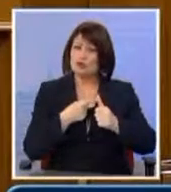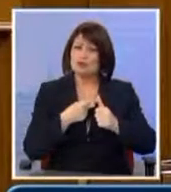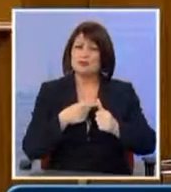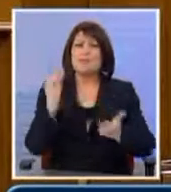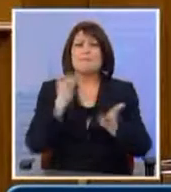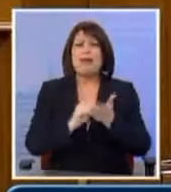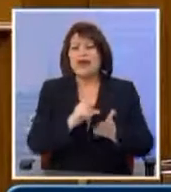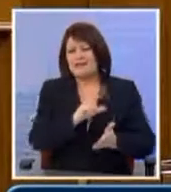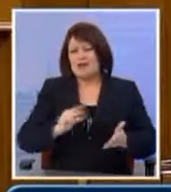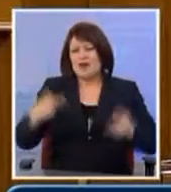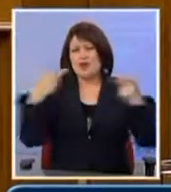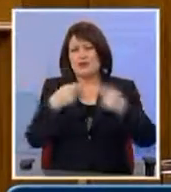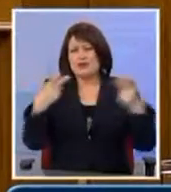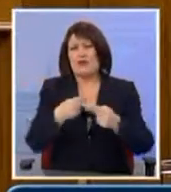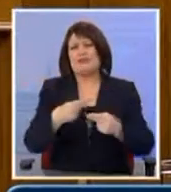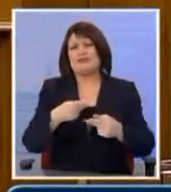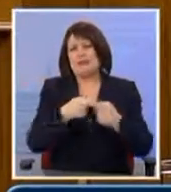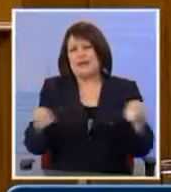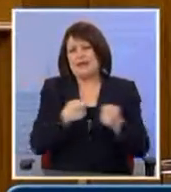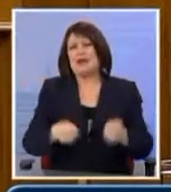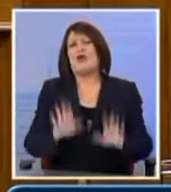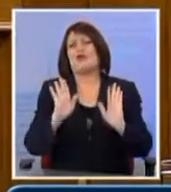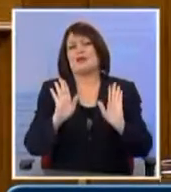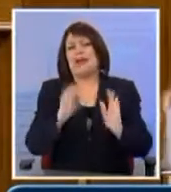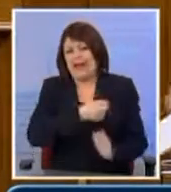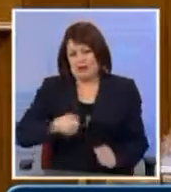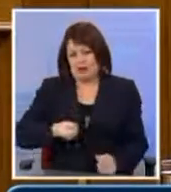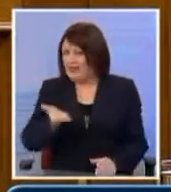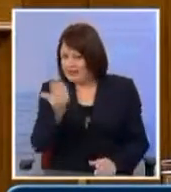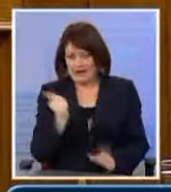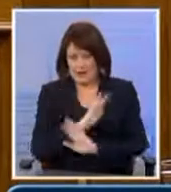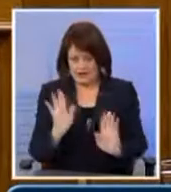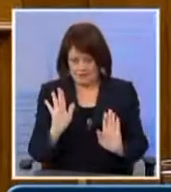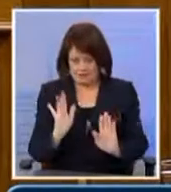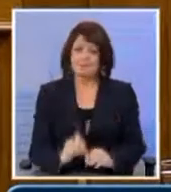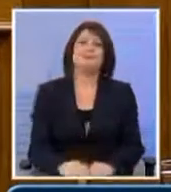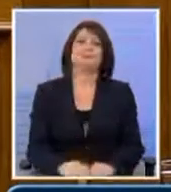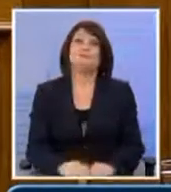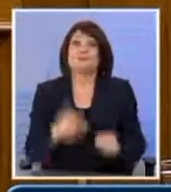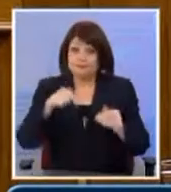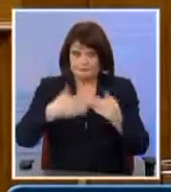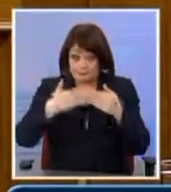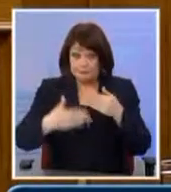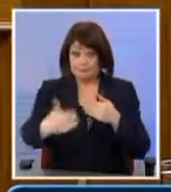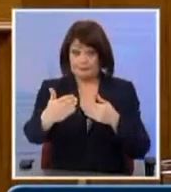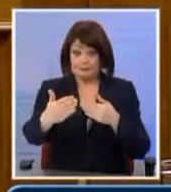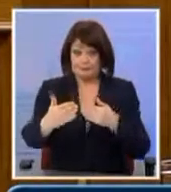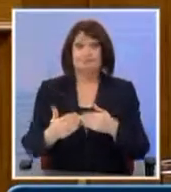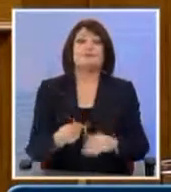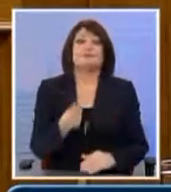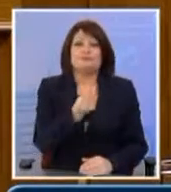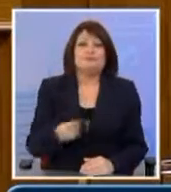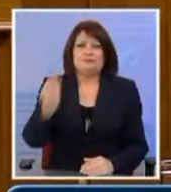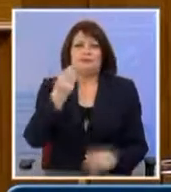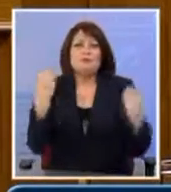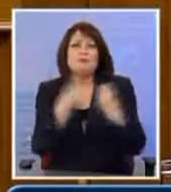μέτρα δημοσιονομικού χαρακτήρα, αυτά δηλαδή που ονομάζουμε μέτρα λιτότητας. Από τώρα και στο εξής, η περαιτέρω